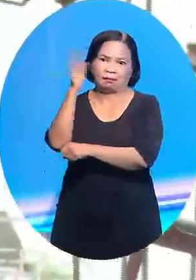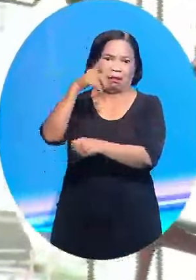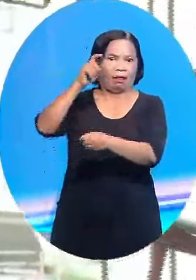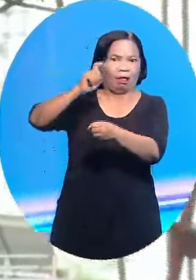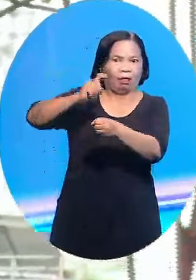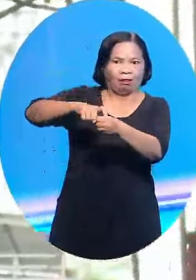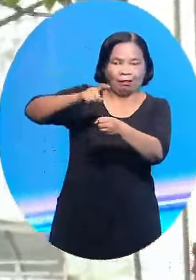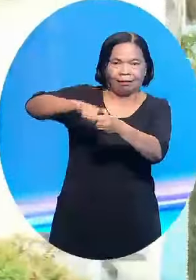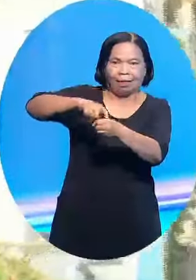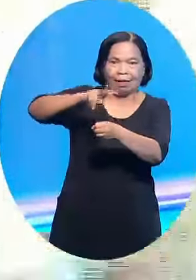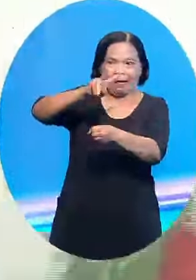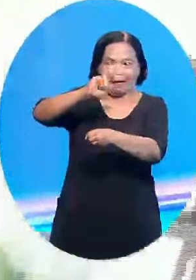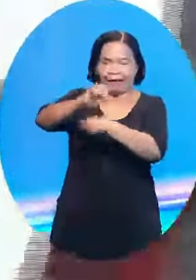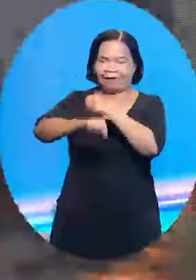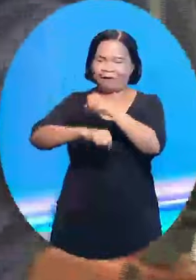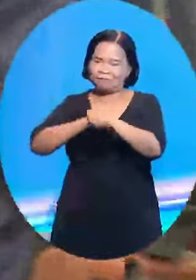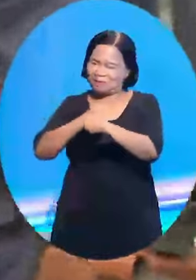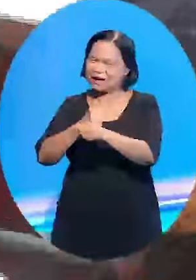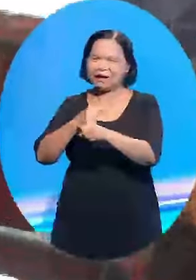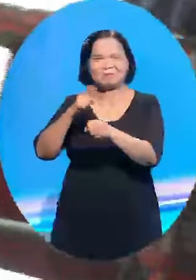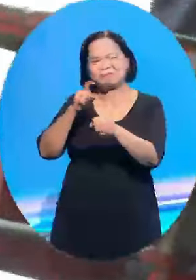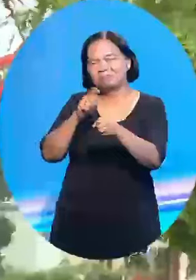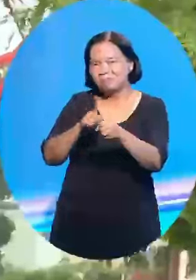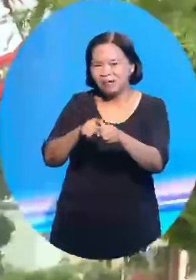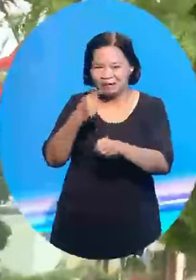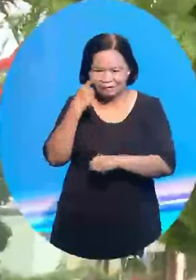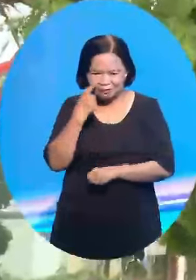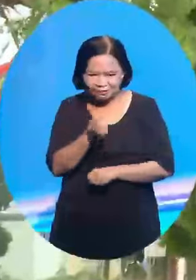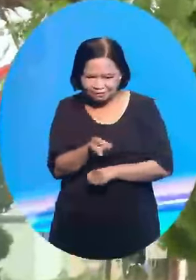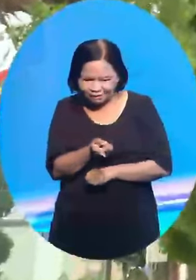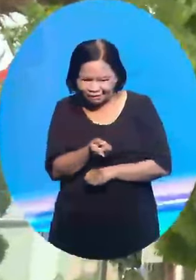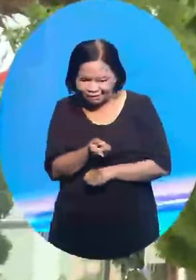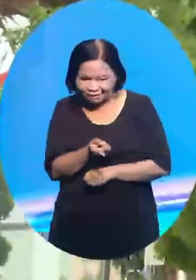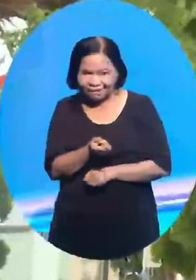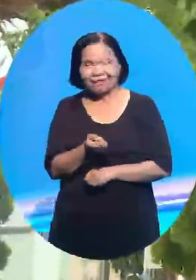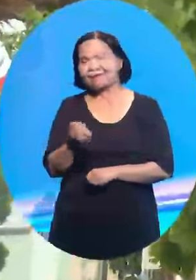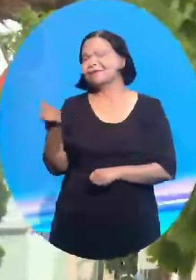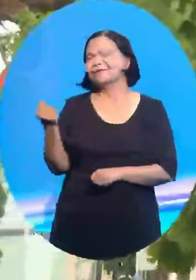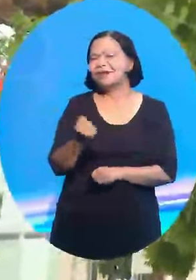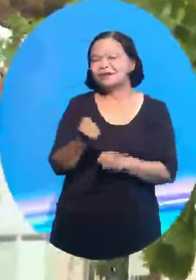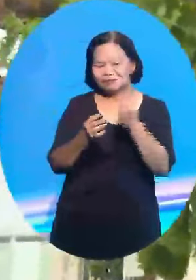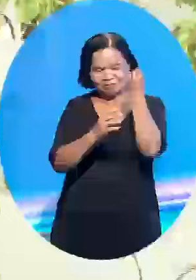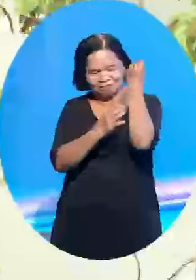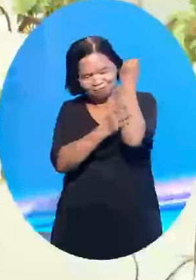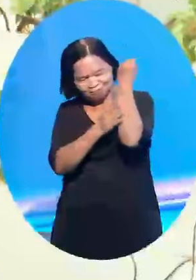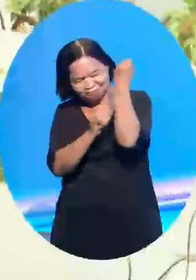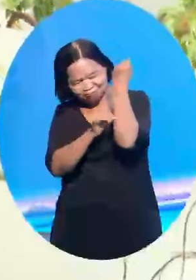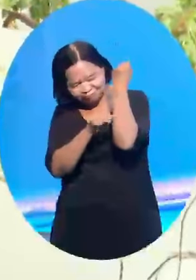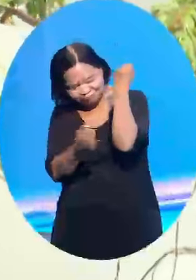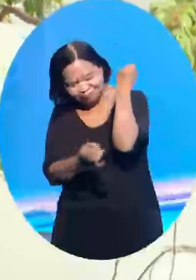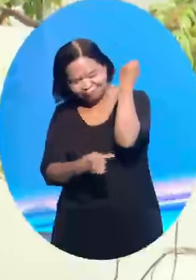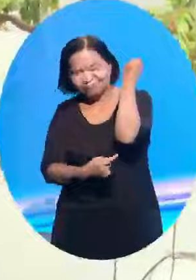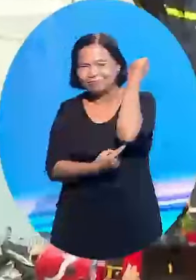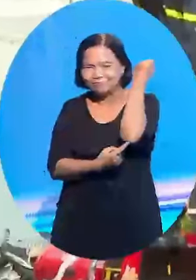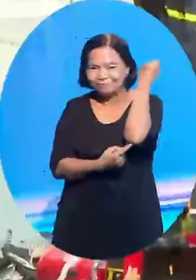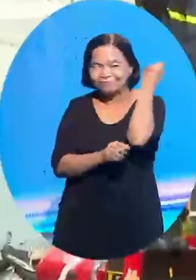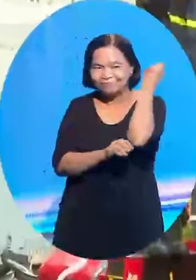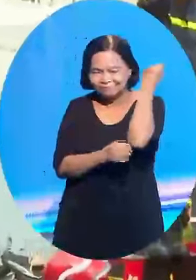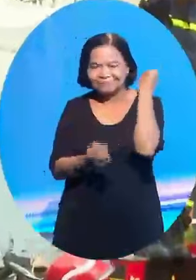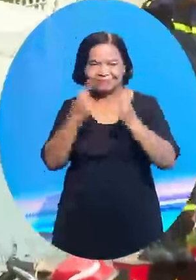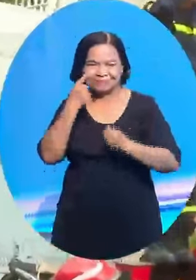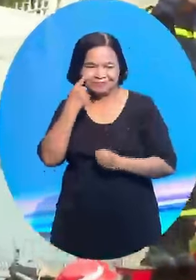năm. Theo công ty công viên cây xanh thì nhìn bằng mắt thường vẫn có thể thấy được tình trạng mục ở thân cây và gốc cây. Có thể